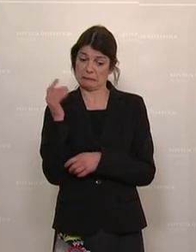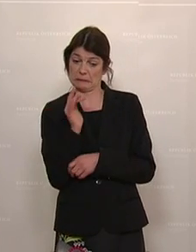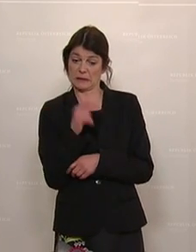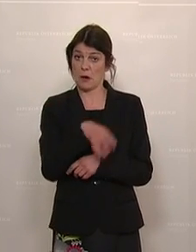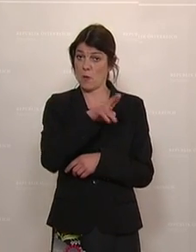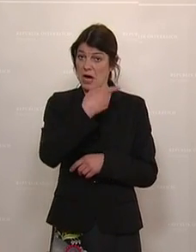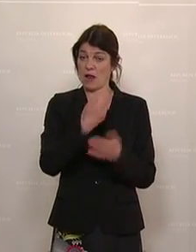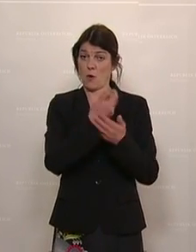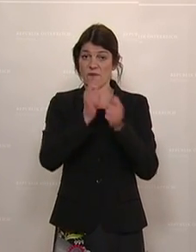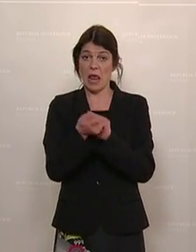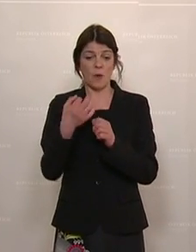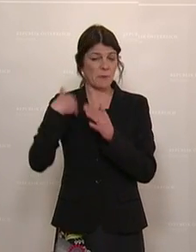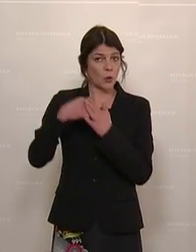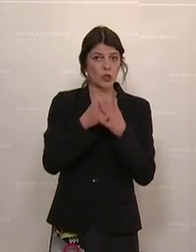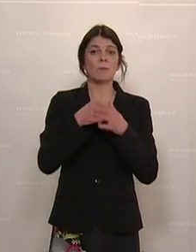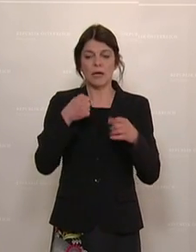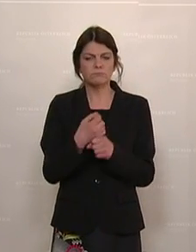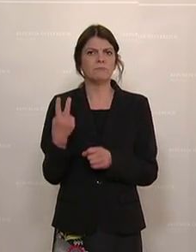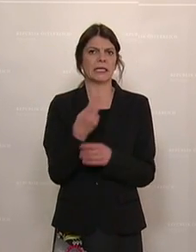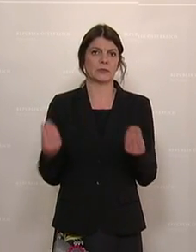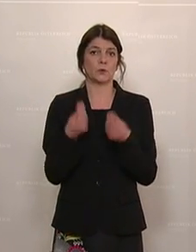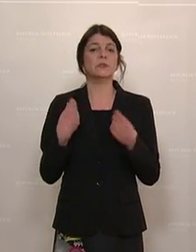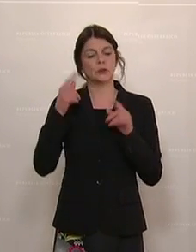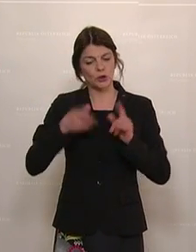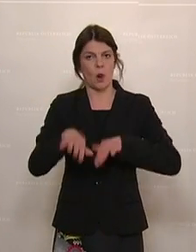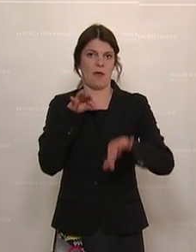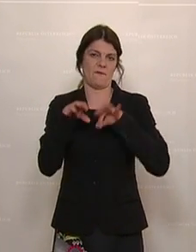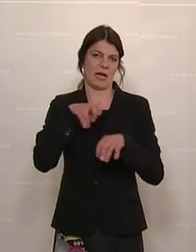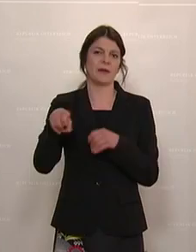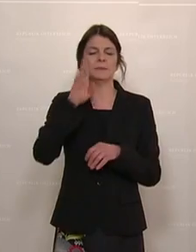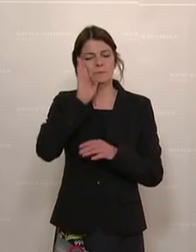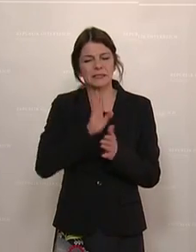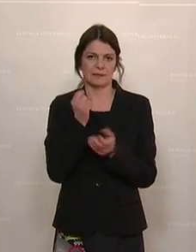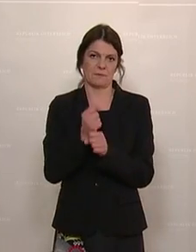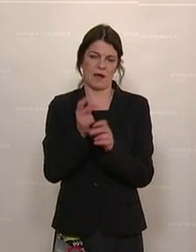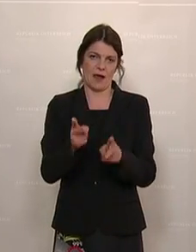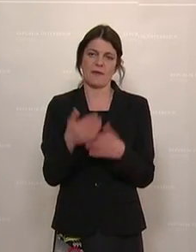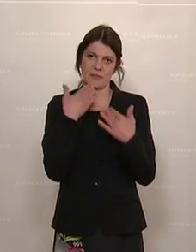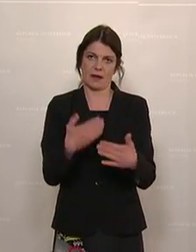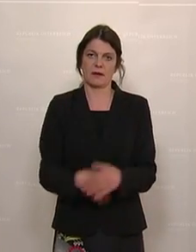oder Unterstützer. Ich glaube, beides ist ein Grund, zur Wahl zu gehen. Und deswegen bitte nehmt es auch in Anspruch. Danke. Applaus